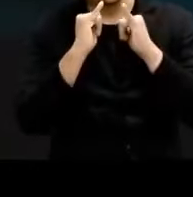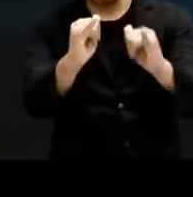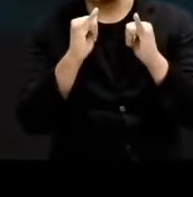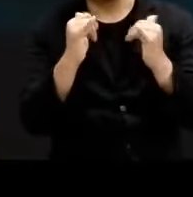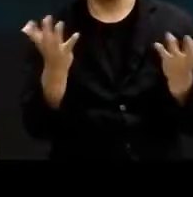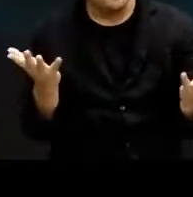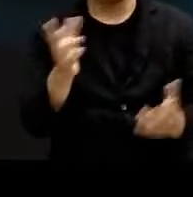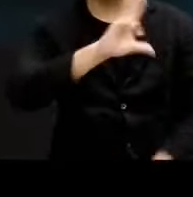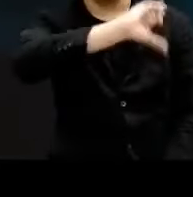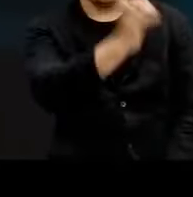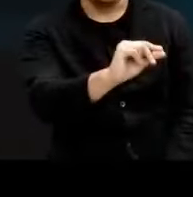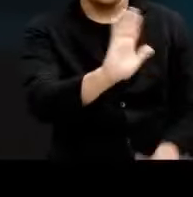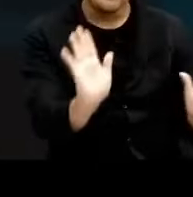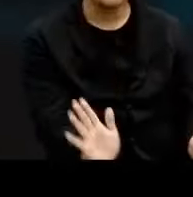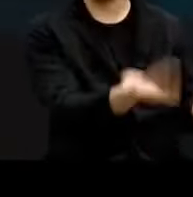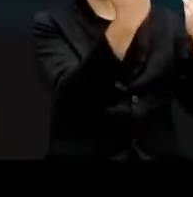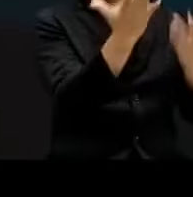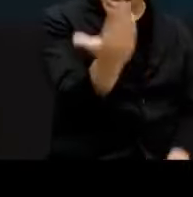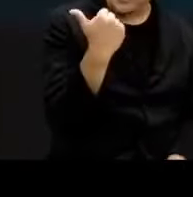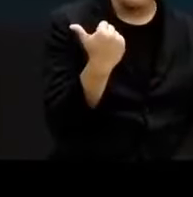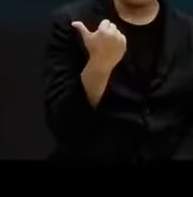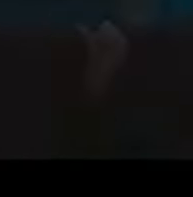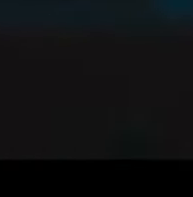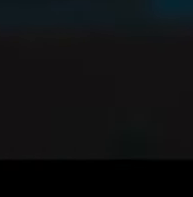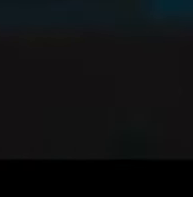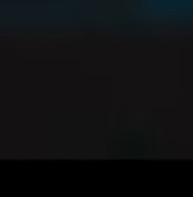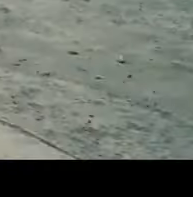sama? Yuk bangun Jawa Barat!